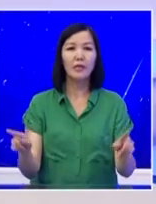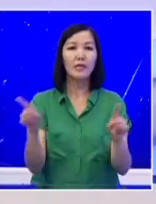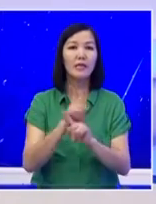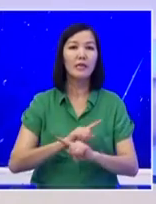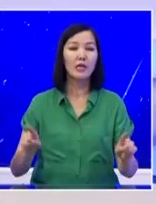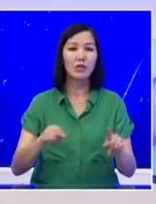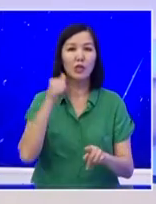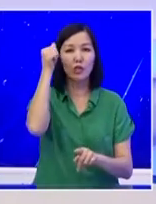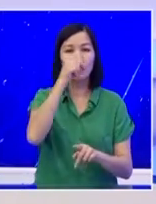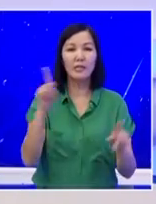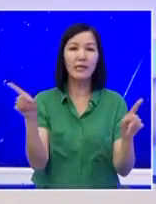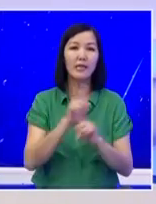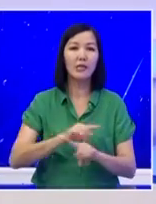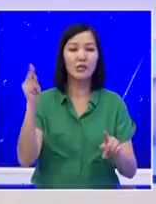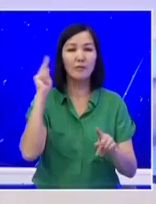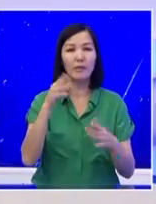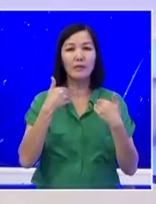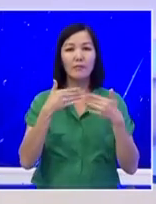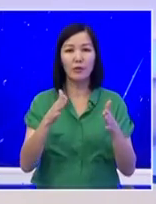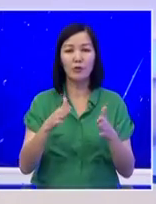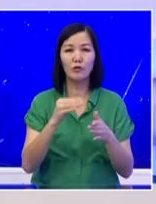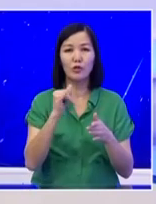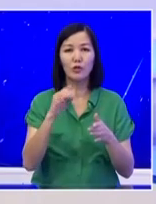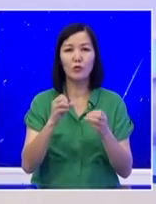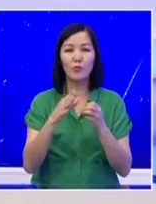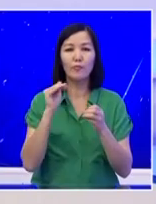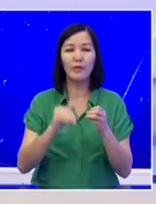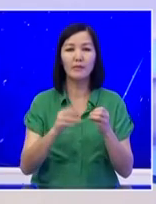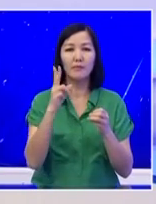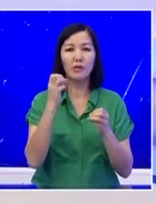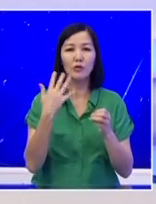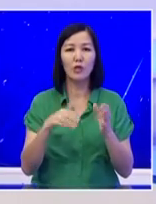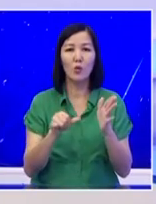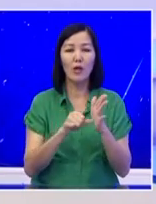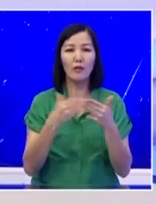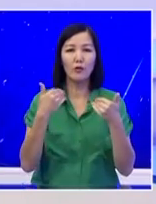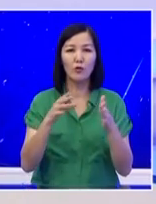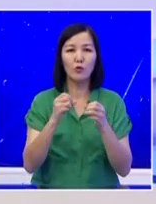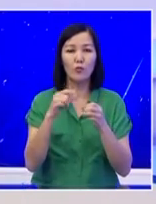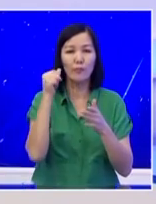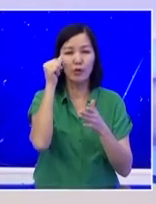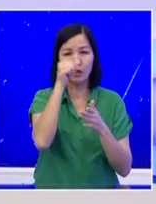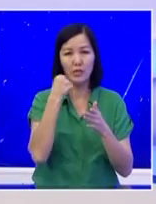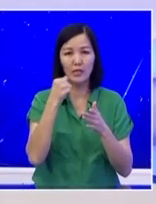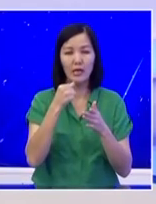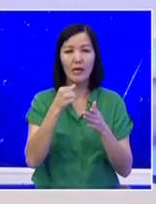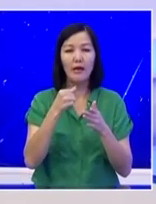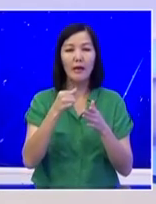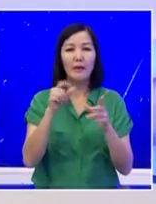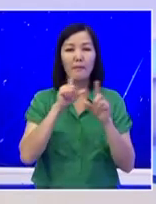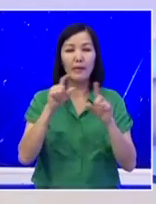Ерекше жыл, ерекше мектеп бітірукеші. Жетісулық 15256 түлек 11 жылдықты ойдағыдай